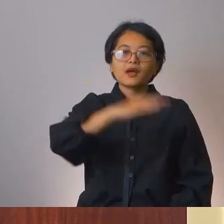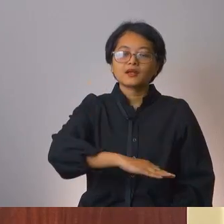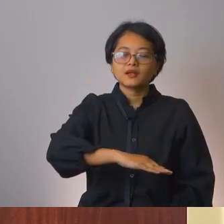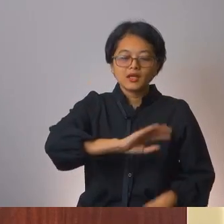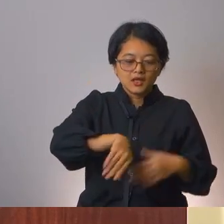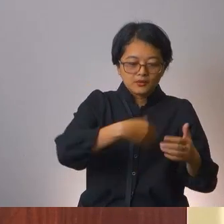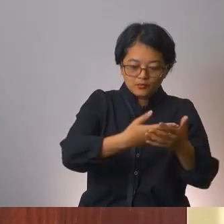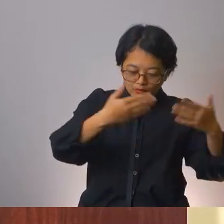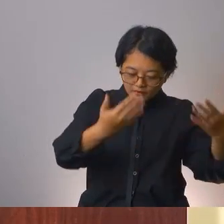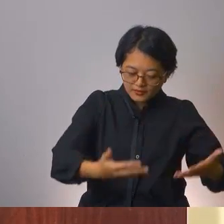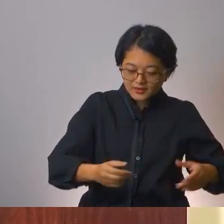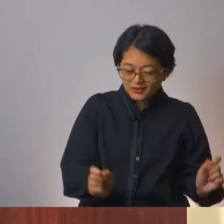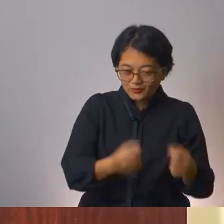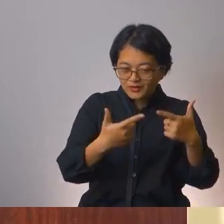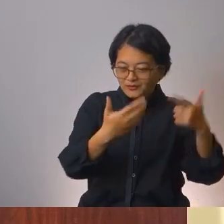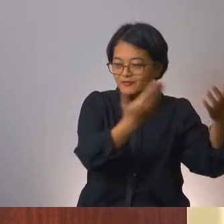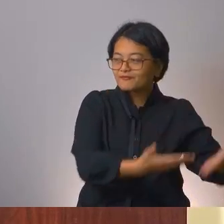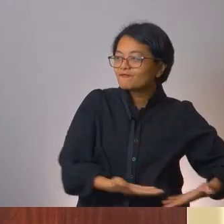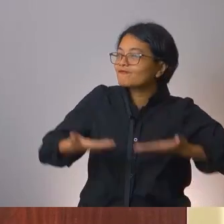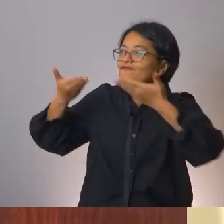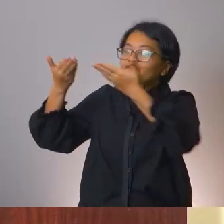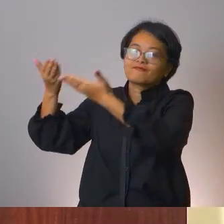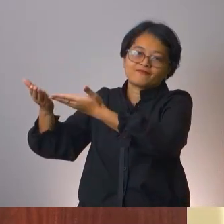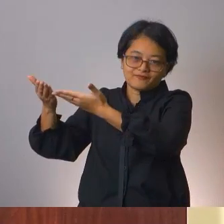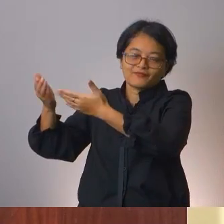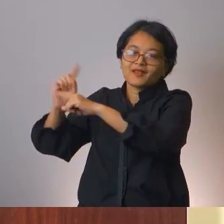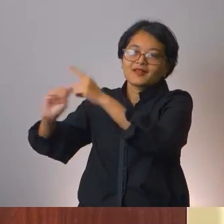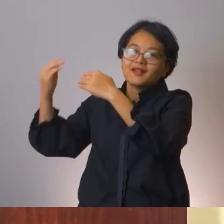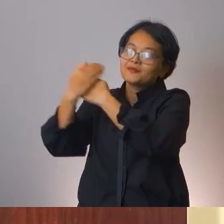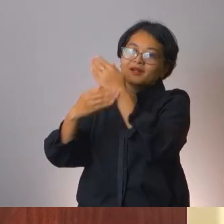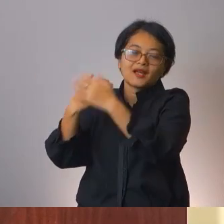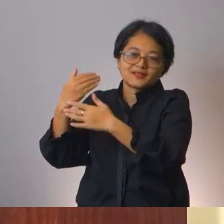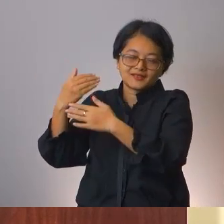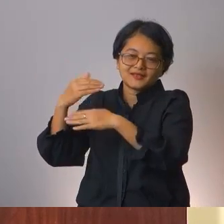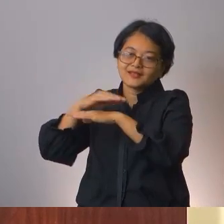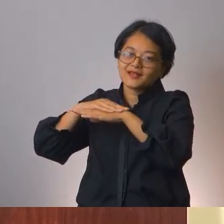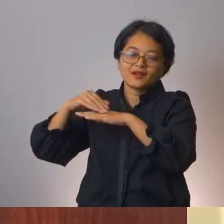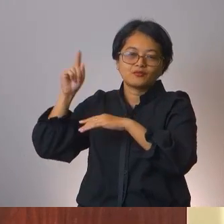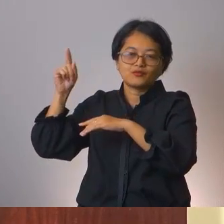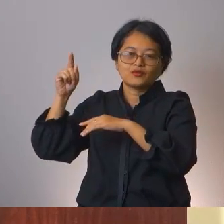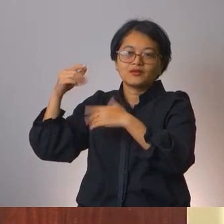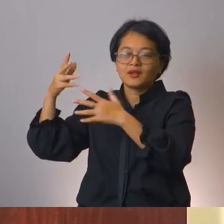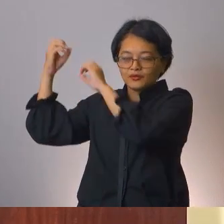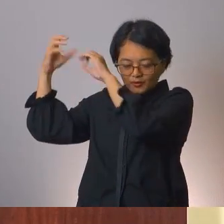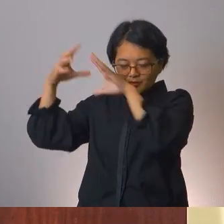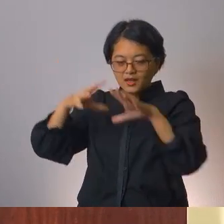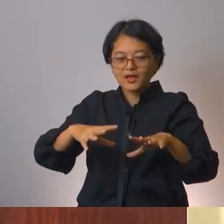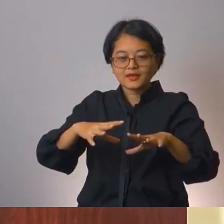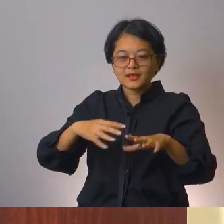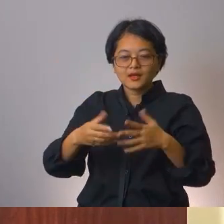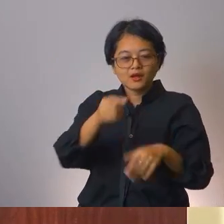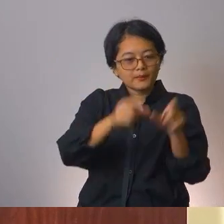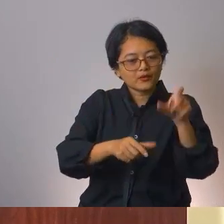tangan kasih sayang Tuhan, biarlah Tuhan memberikan kemenangan bagi kami. Kami yang sakit, kami yang